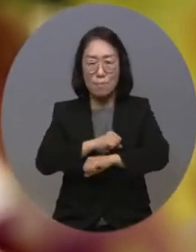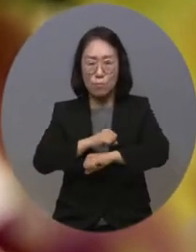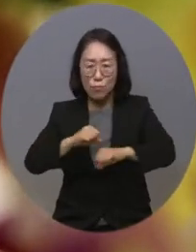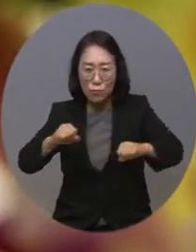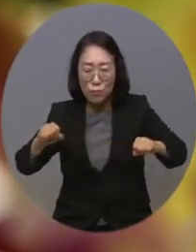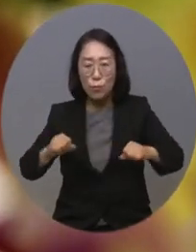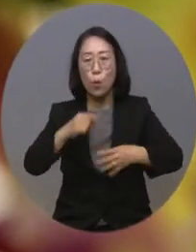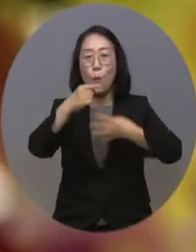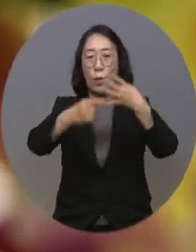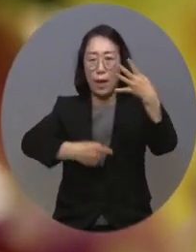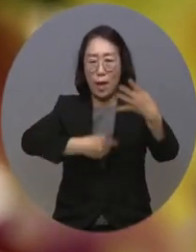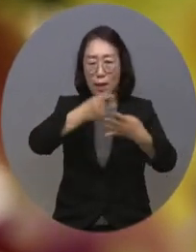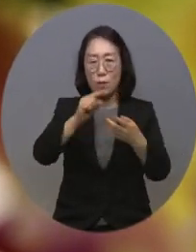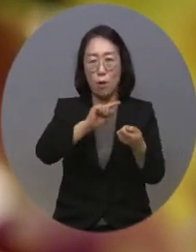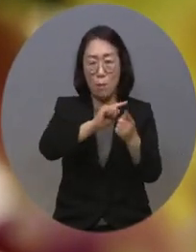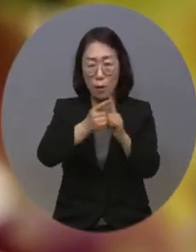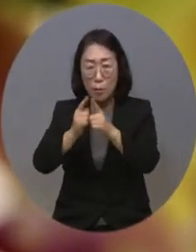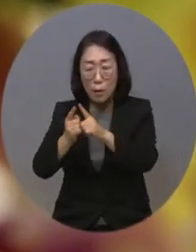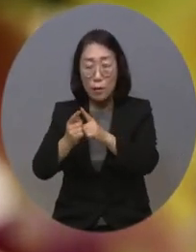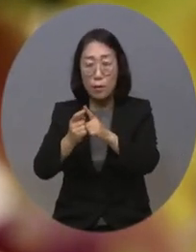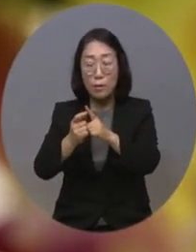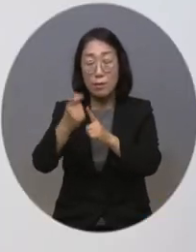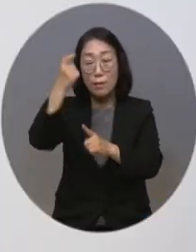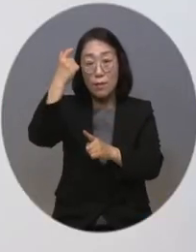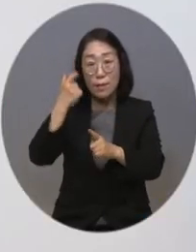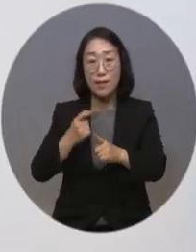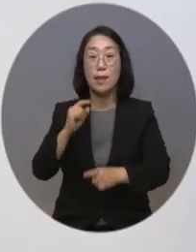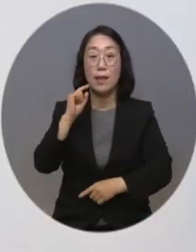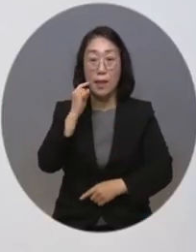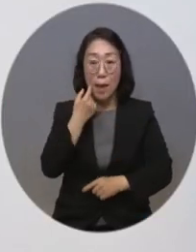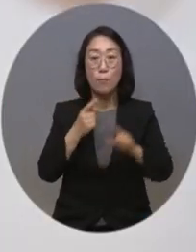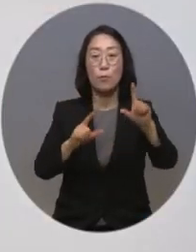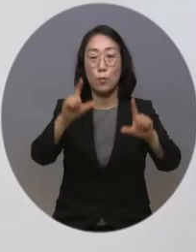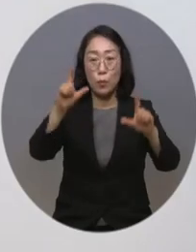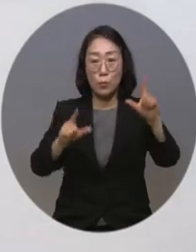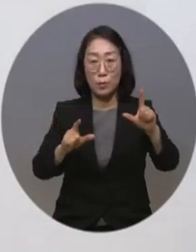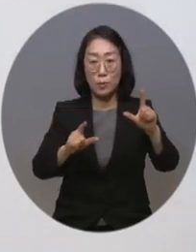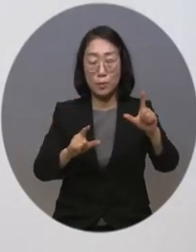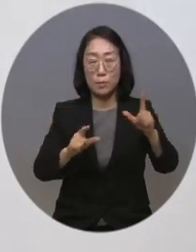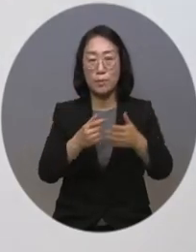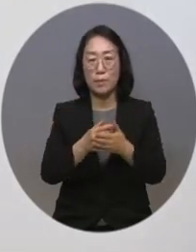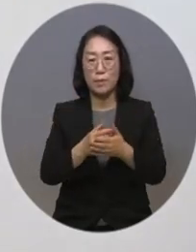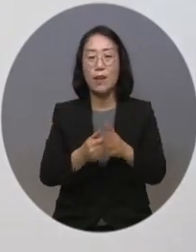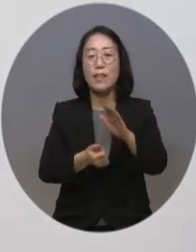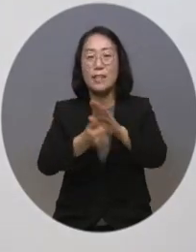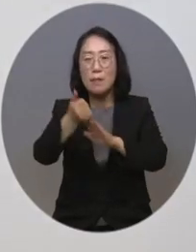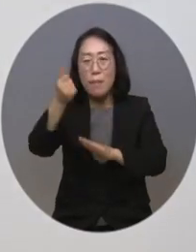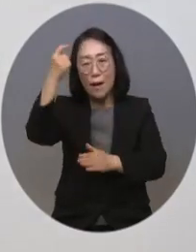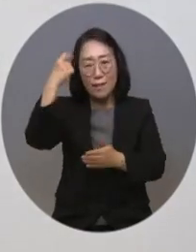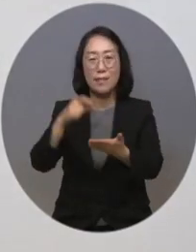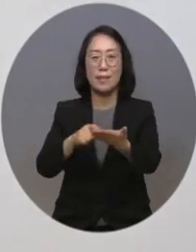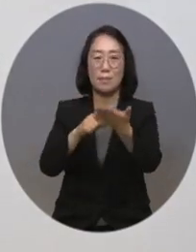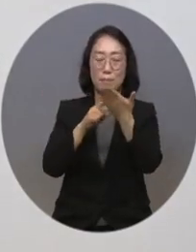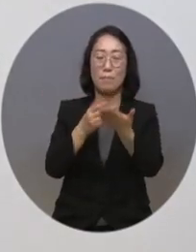계절 따라 변화하는 자연의 무궁무진한 아름다움을 덧입혀 희망의 메시지를 전합니다.